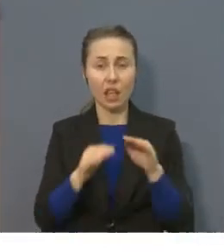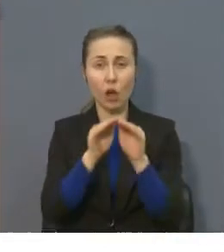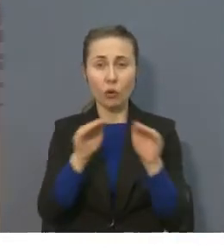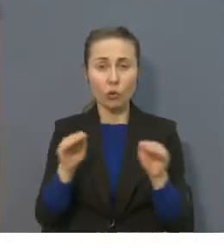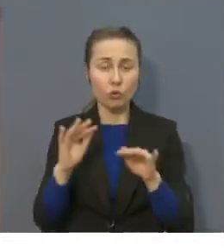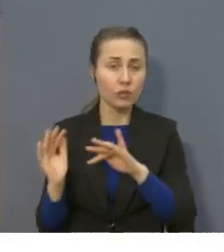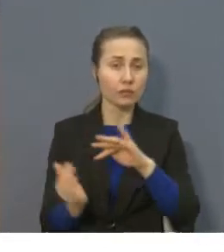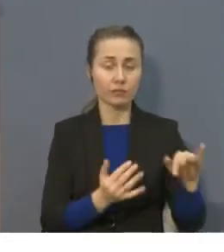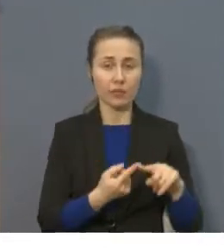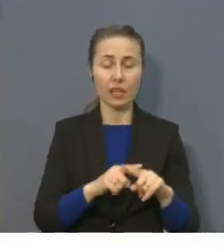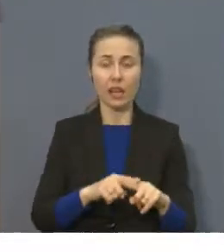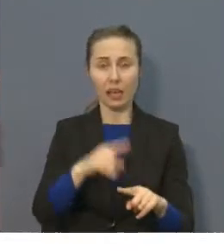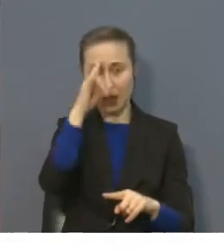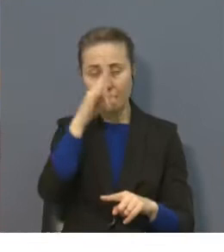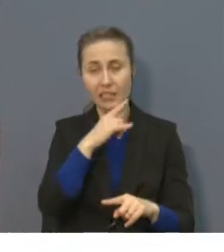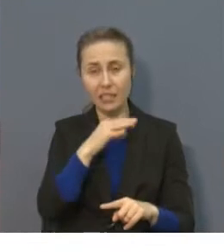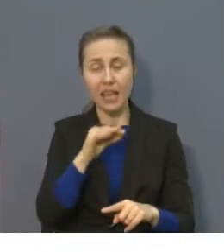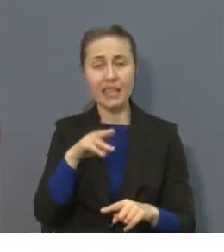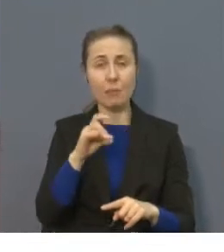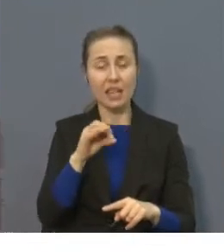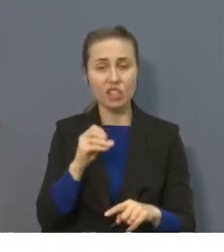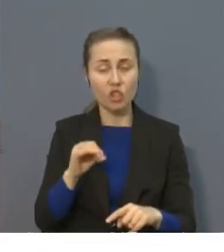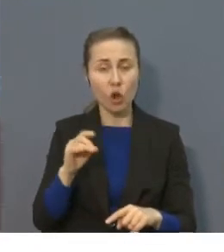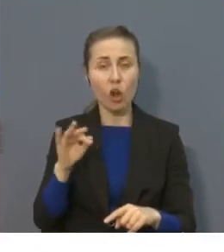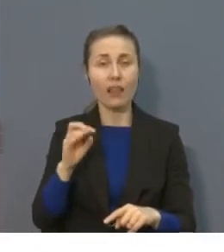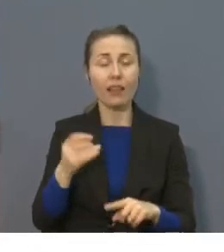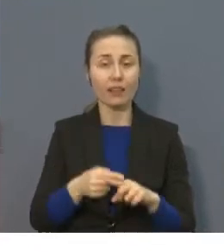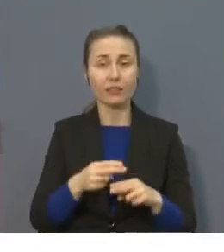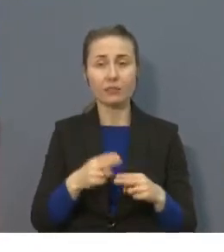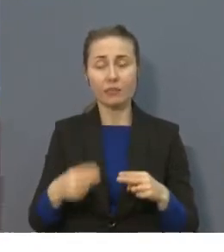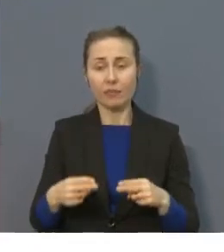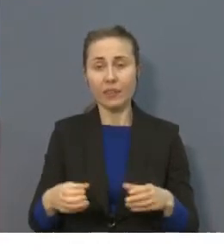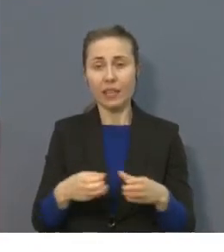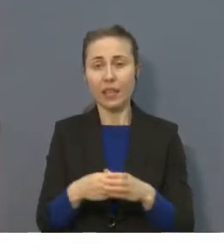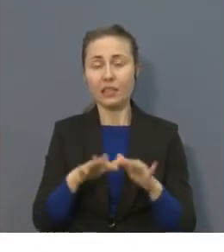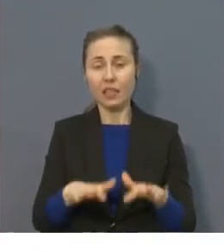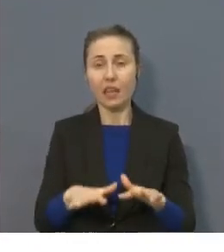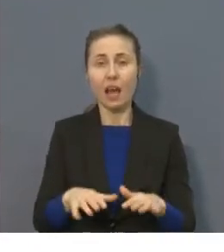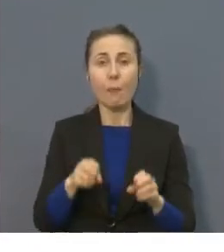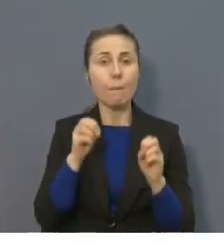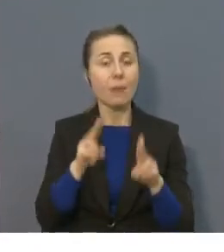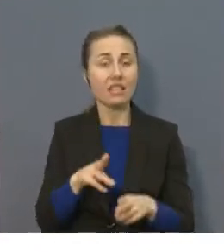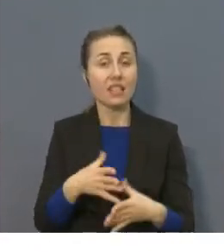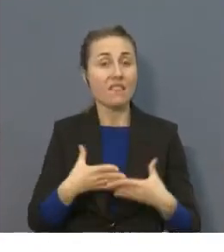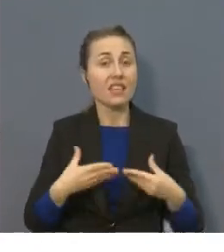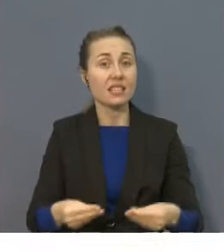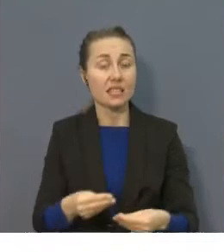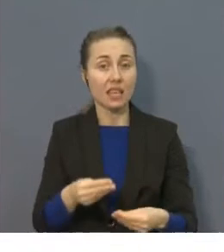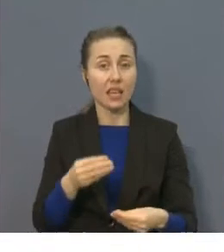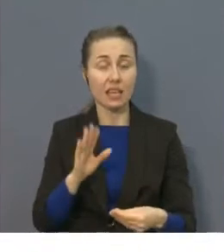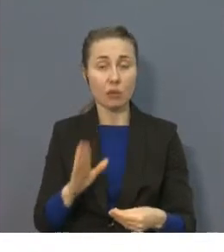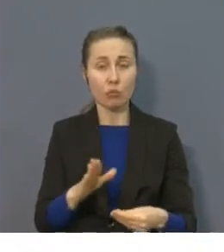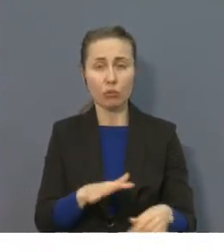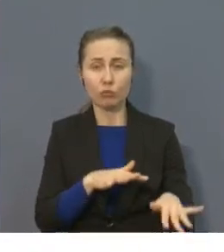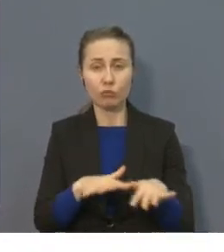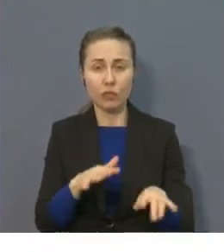қалуын болдырмау үшін республикалық маңызы бар 12 облыстық маңыздағы 24 бағытта жол жабылды. 1600-ден астам көлік ұйымдастырылған